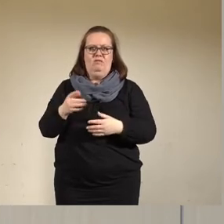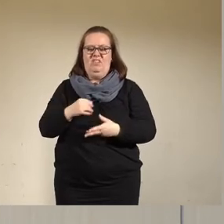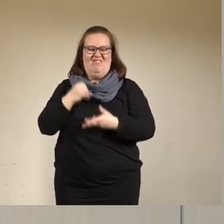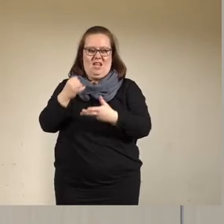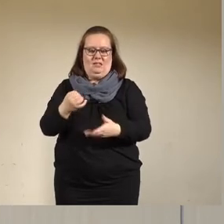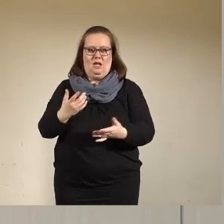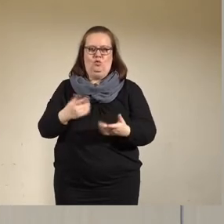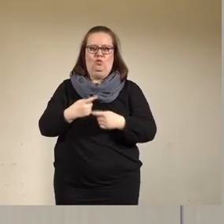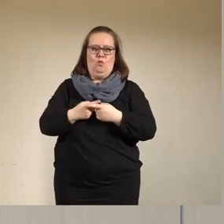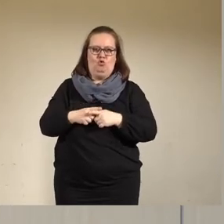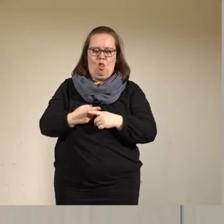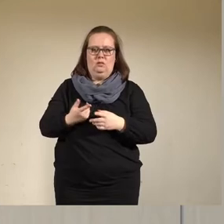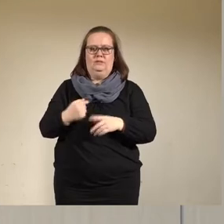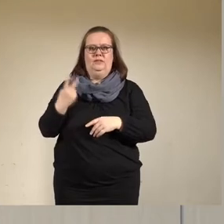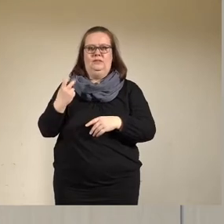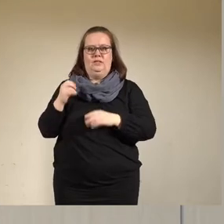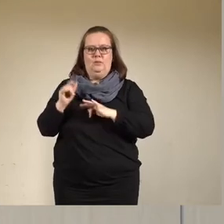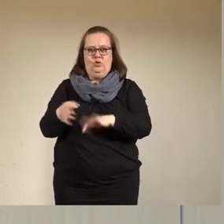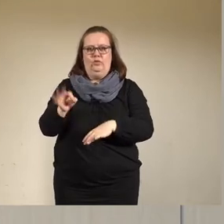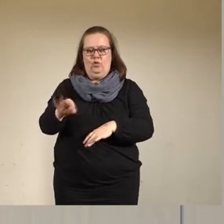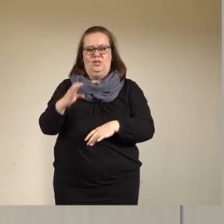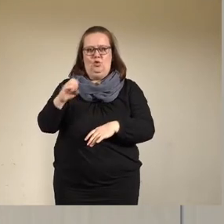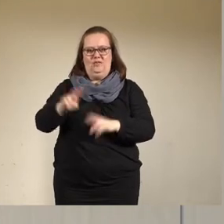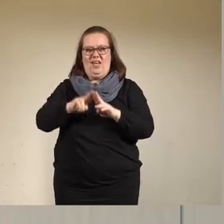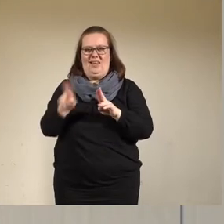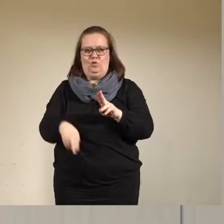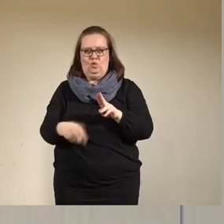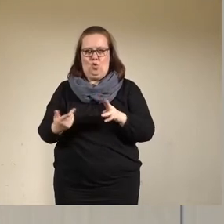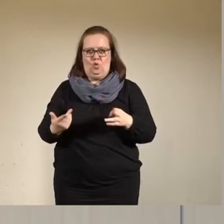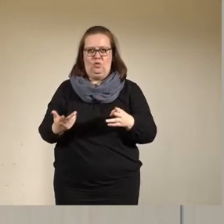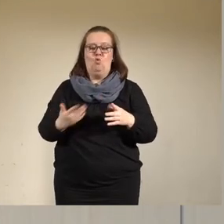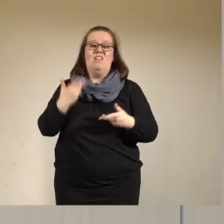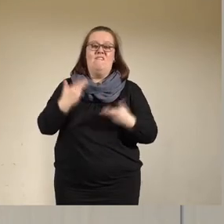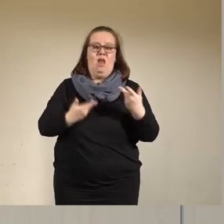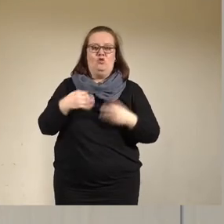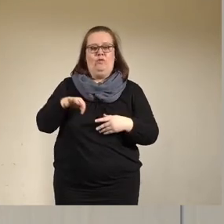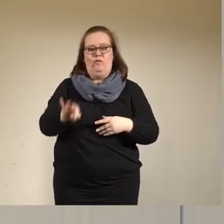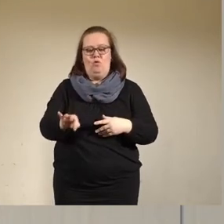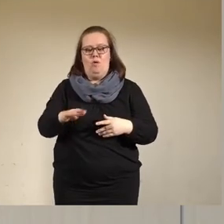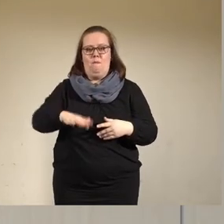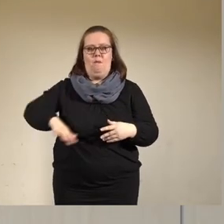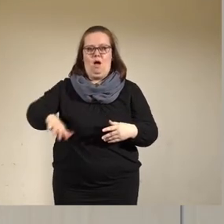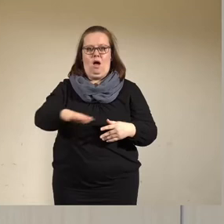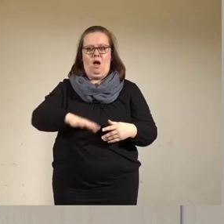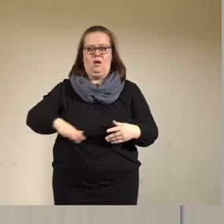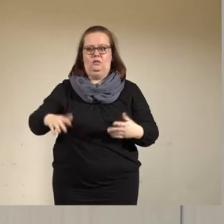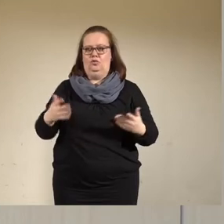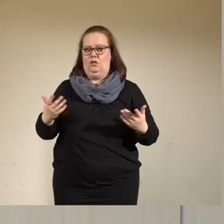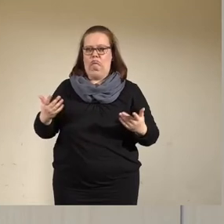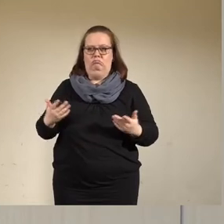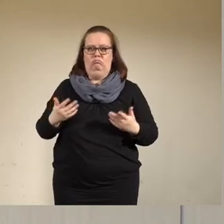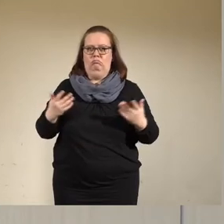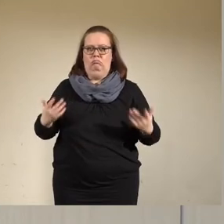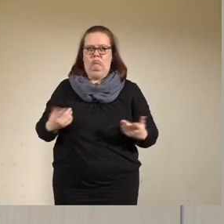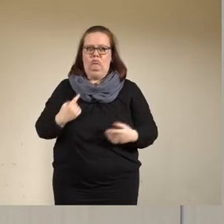marktfinanziert, also über Schulden, 20 Millionen für CO2-Reduktion. Und am besten für solche Sachen, die